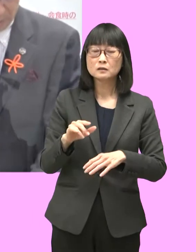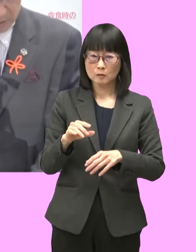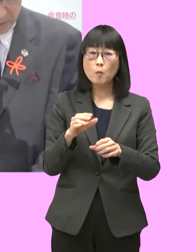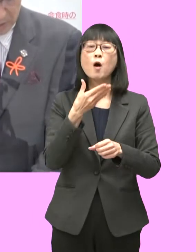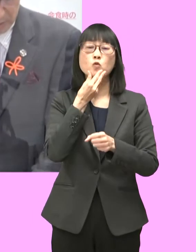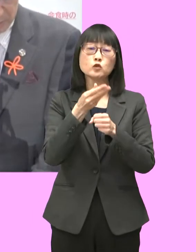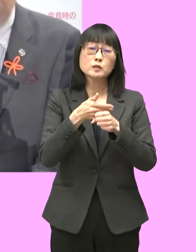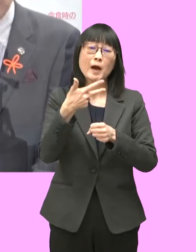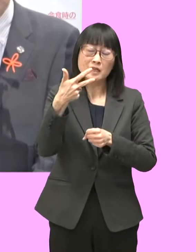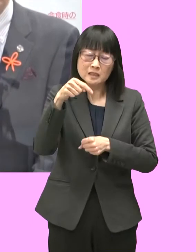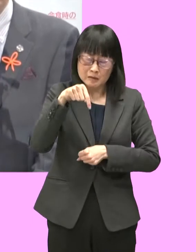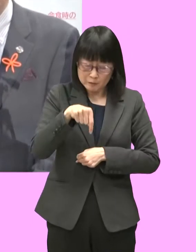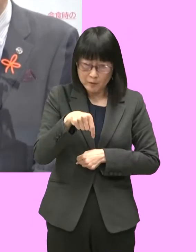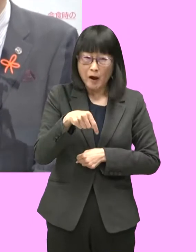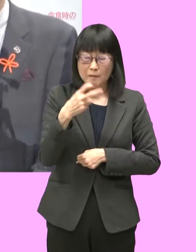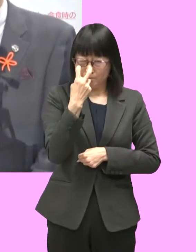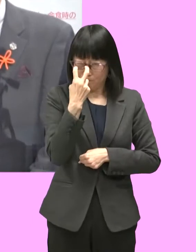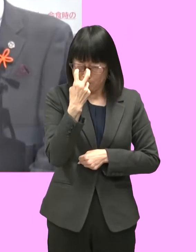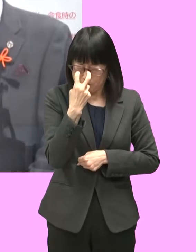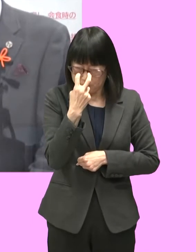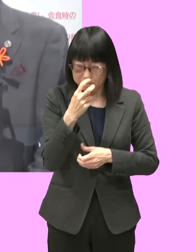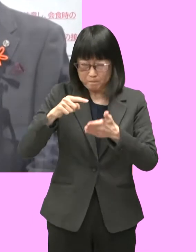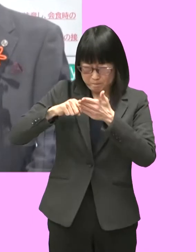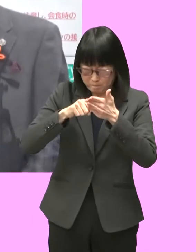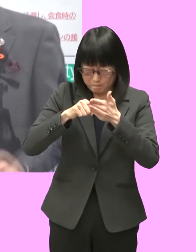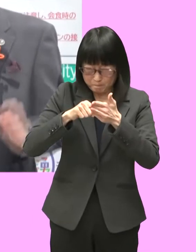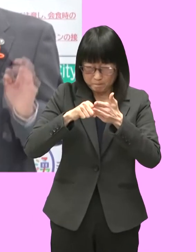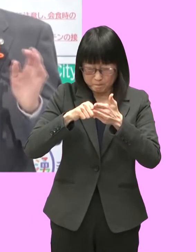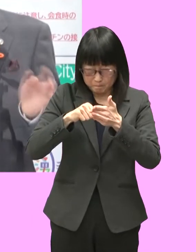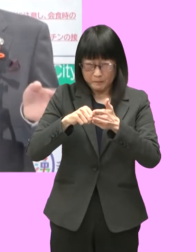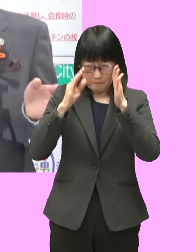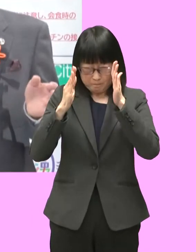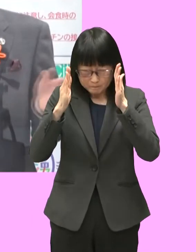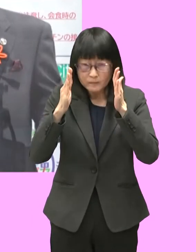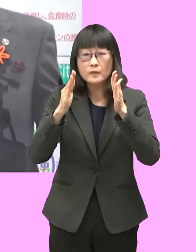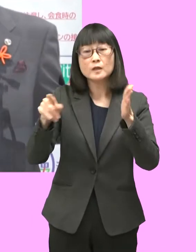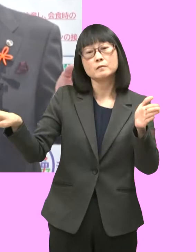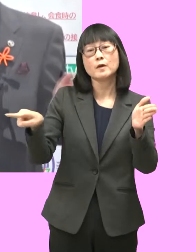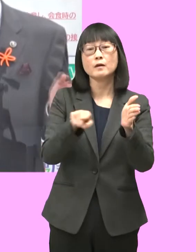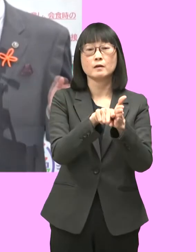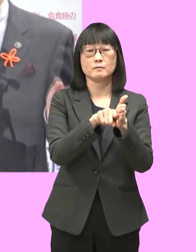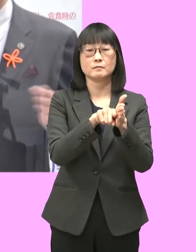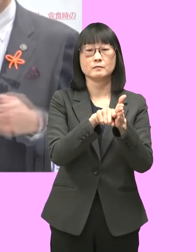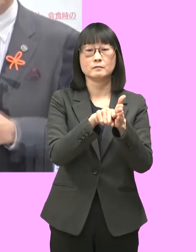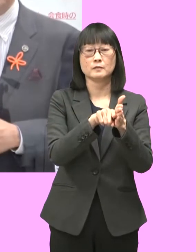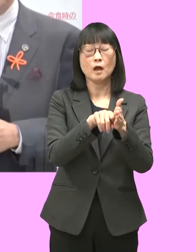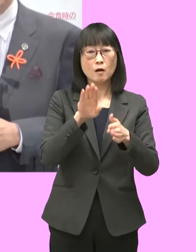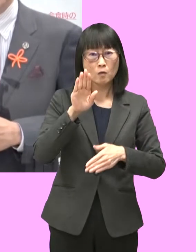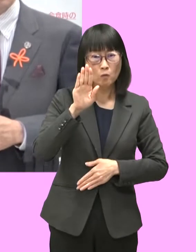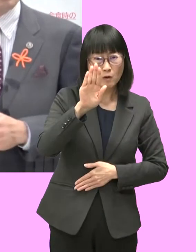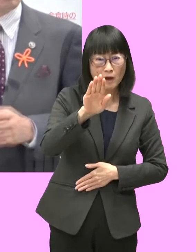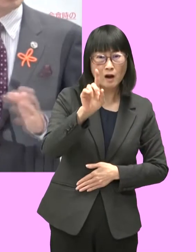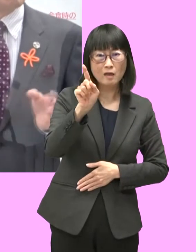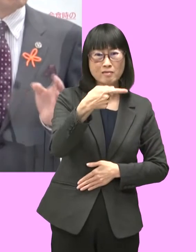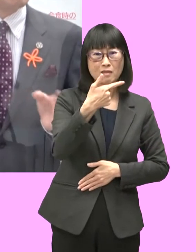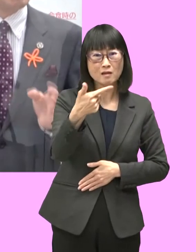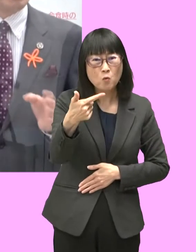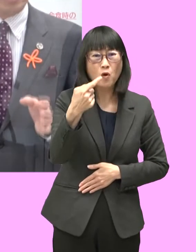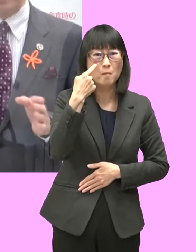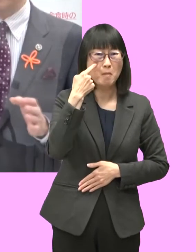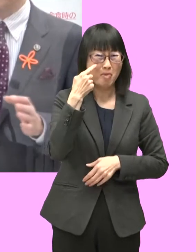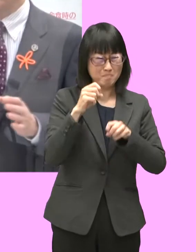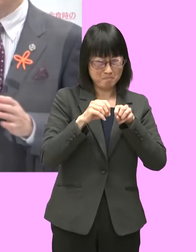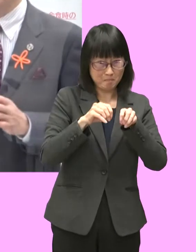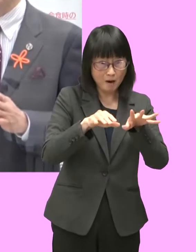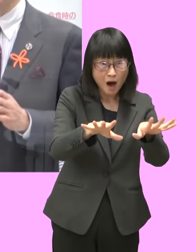もこなしてなんとか頑張りました。しかしながら第6波大きな拡大になったのもですね、特に都市部を中心